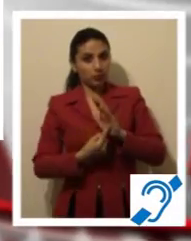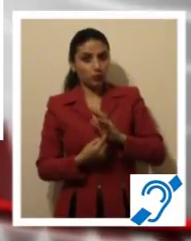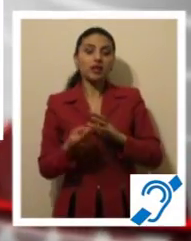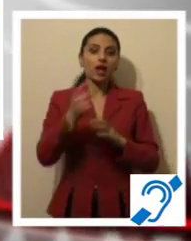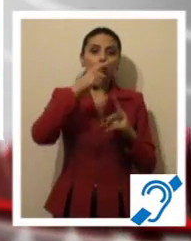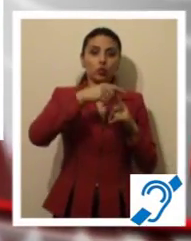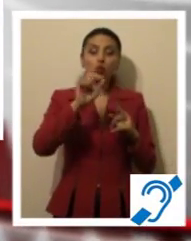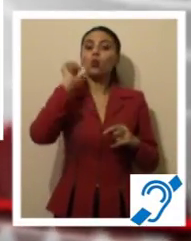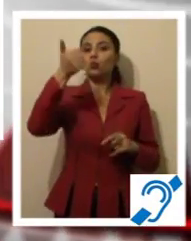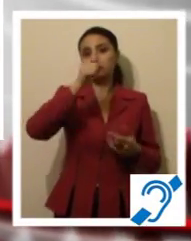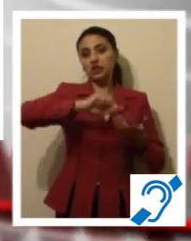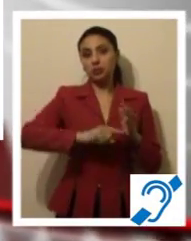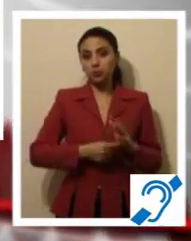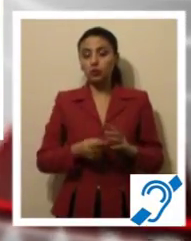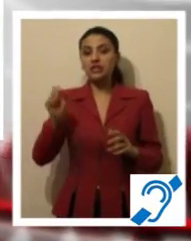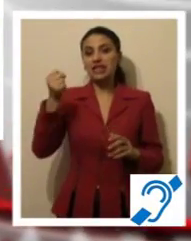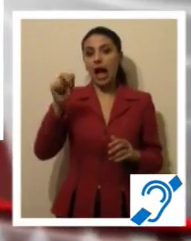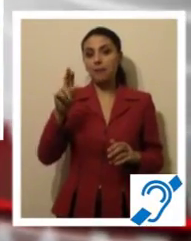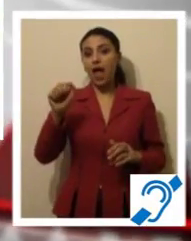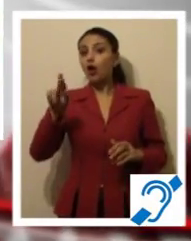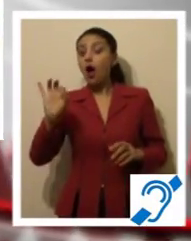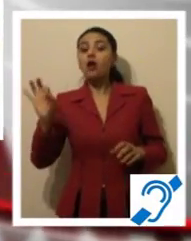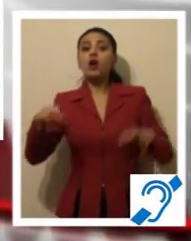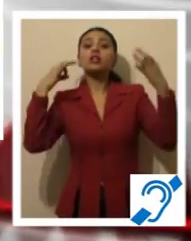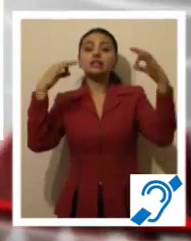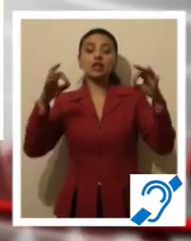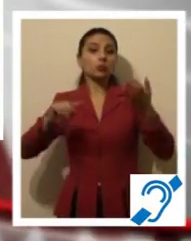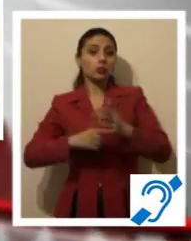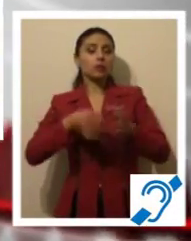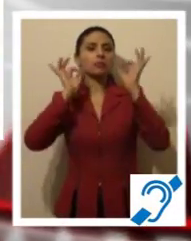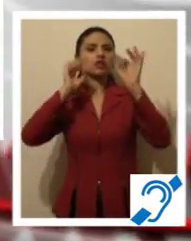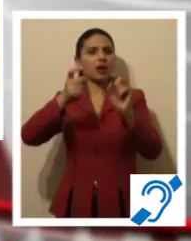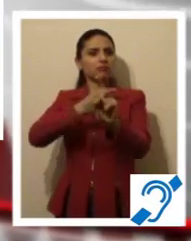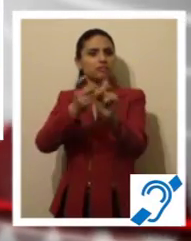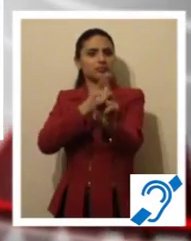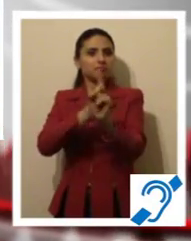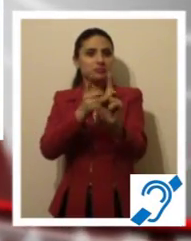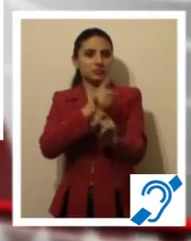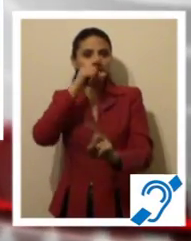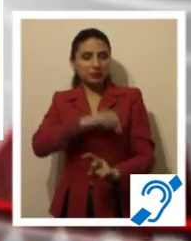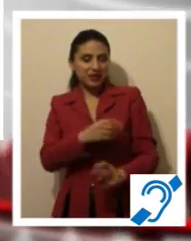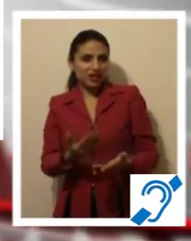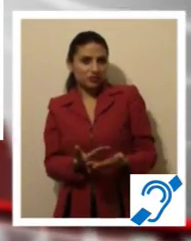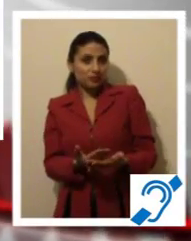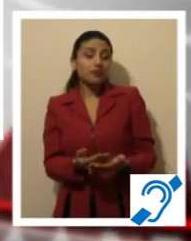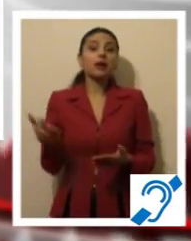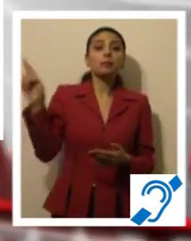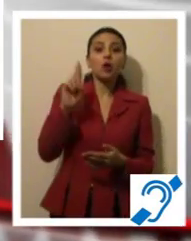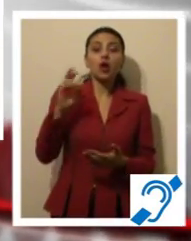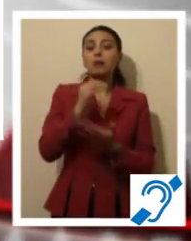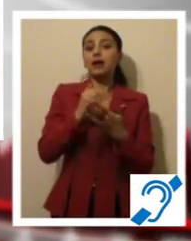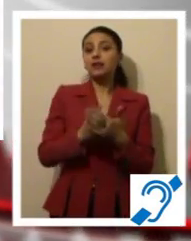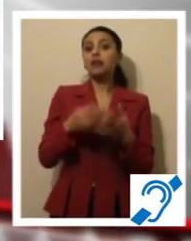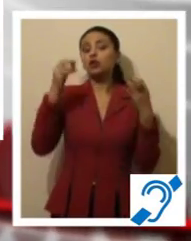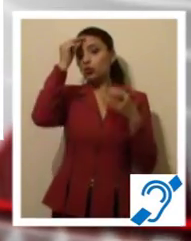Chirov câte 11 și Stamenkovic cu 10 au fost principalii marcatori ai celor de la BCM-ul Pitești. Returul este programat duminică